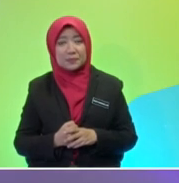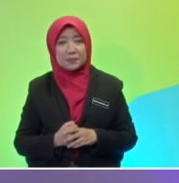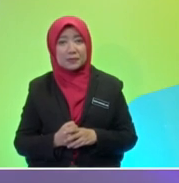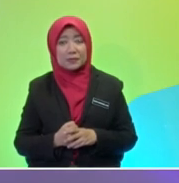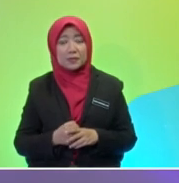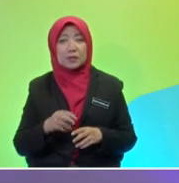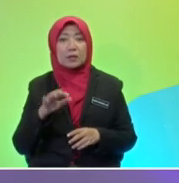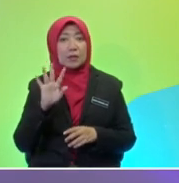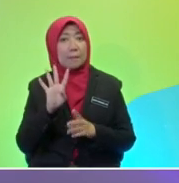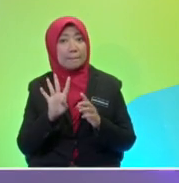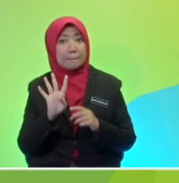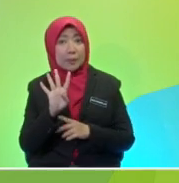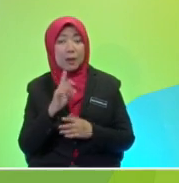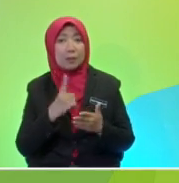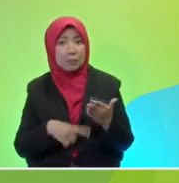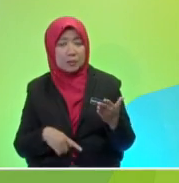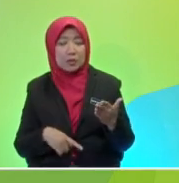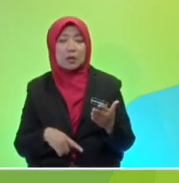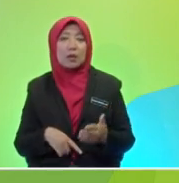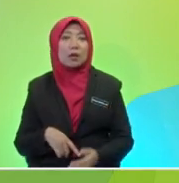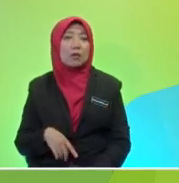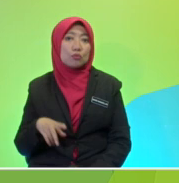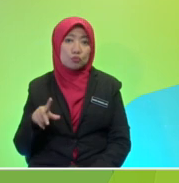Ha ini kutu kucing macam